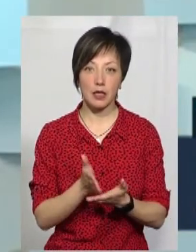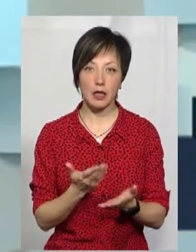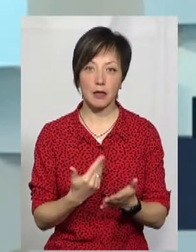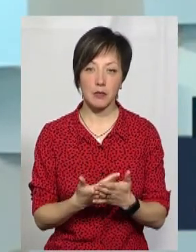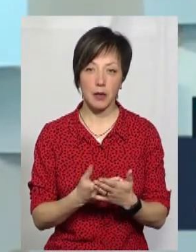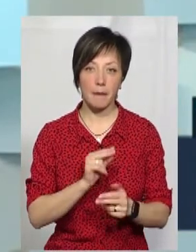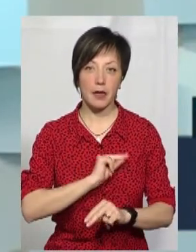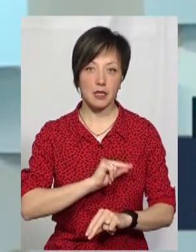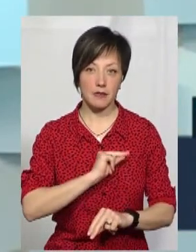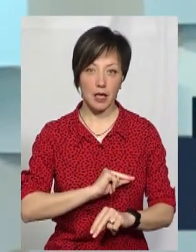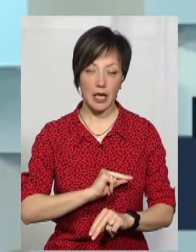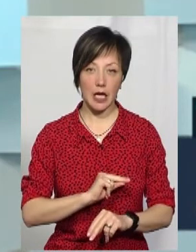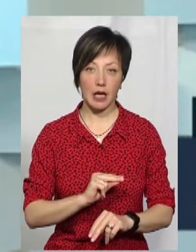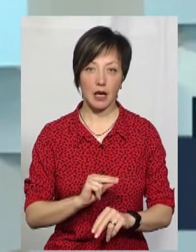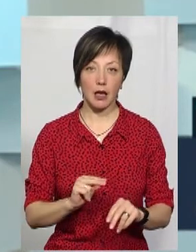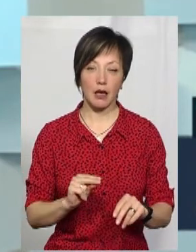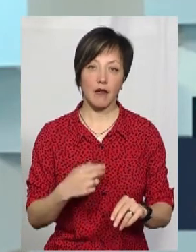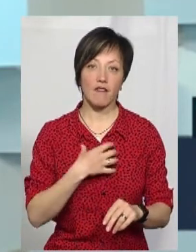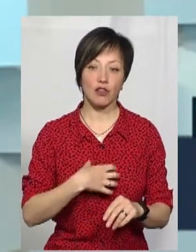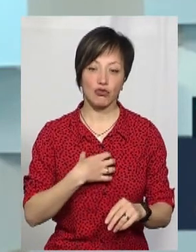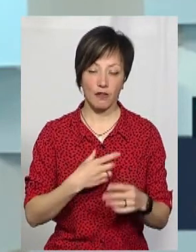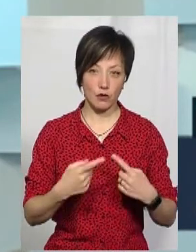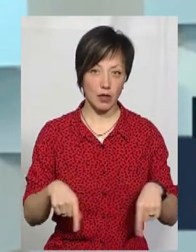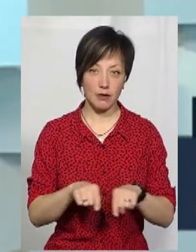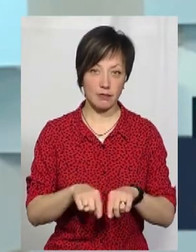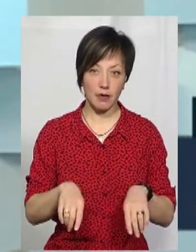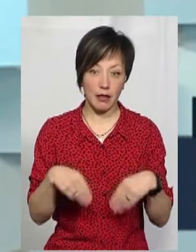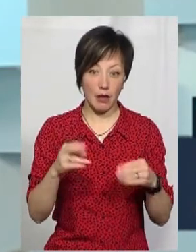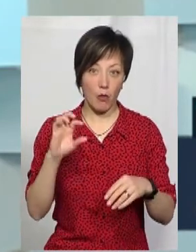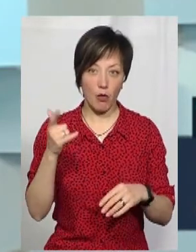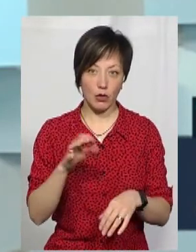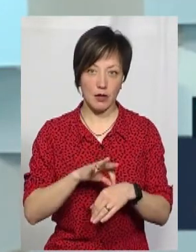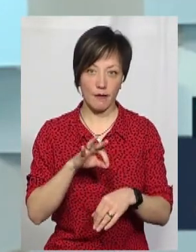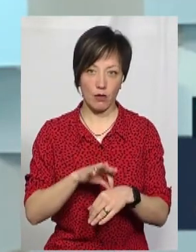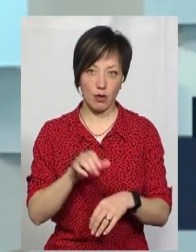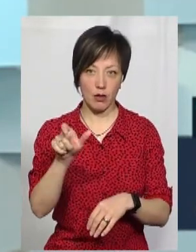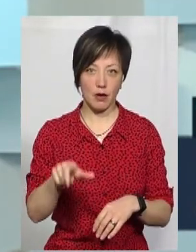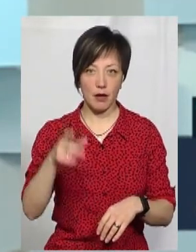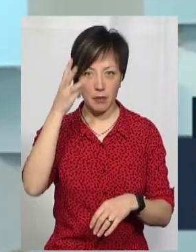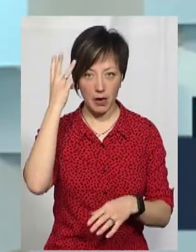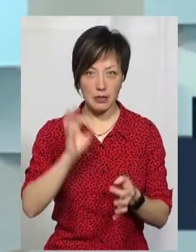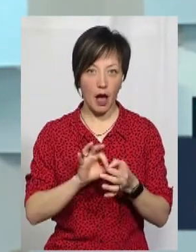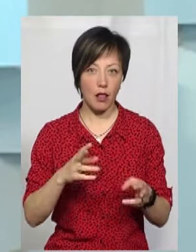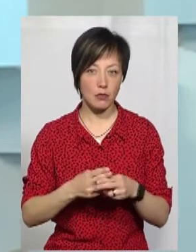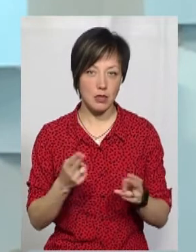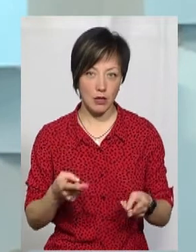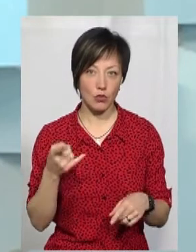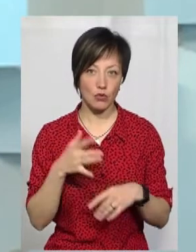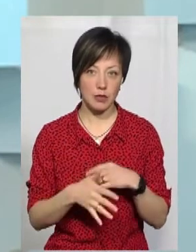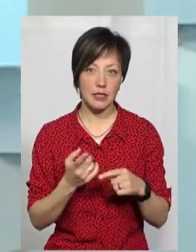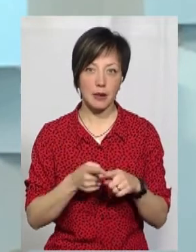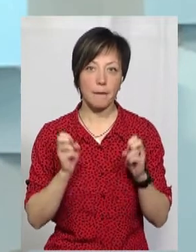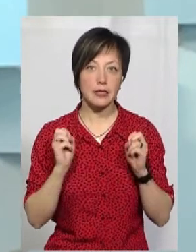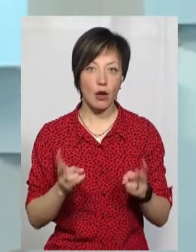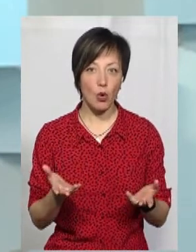наприклад, працівники критичної так званої інфраструктури. Ну, не дай Бог, захворіє особа на Хмельницькій атомній електростанції. Ми розуміємо, що це ставить